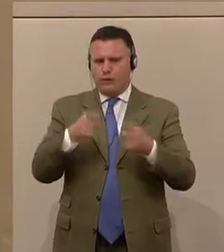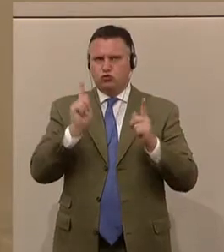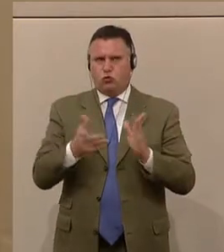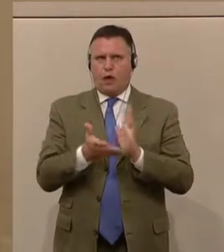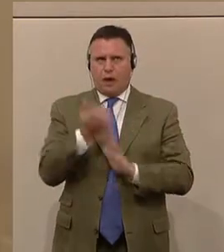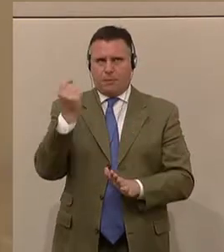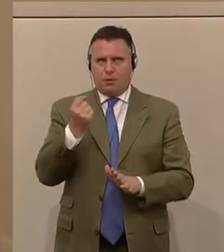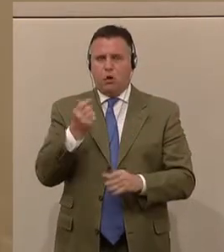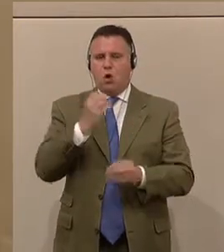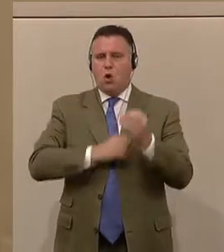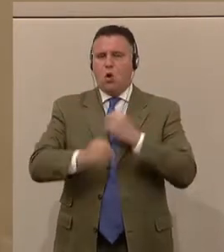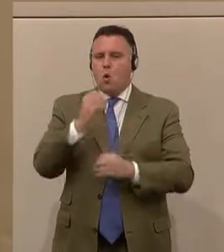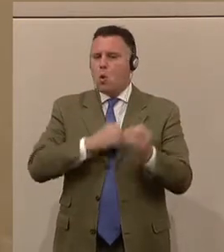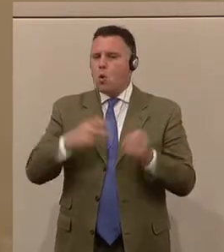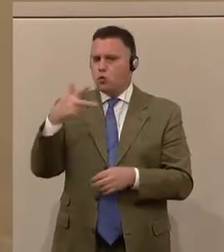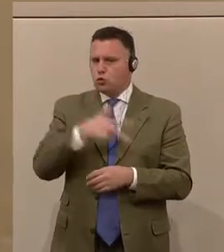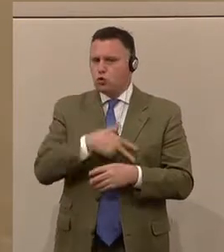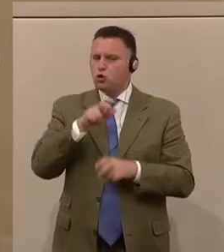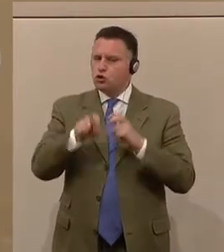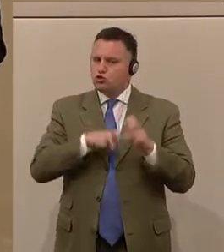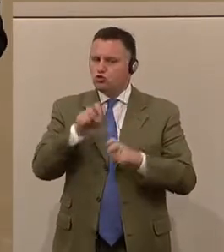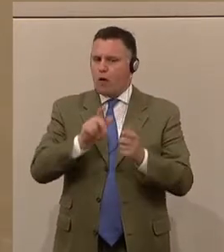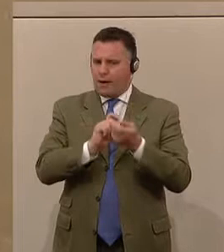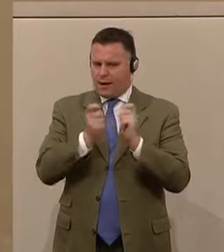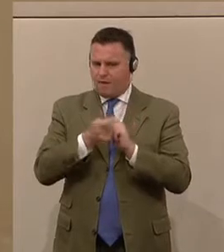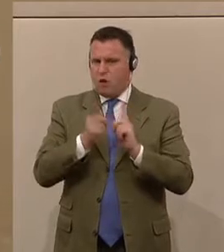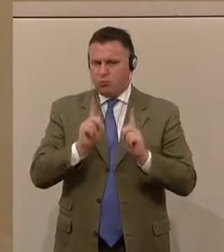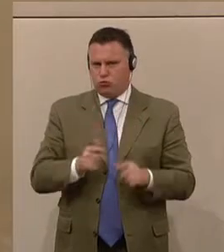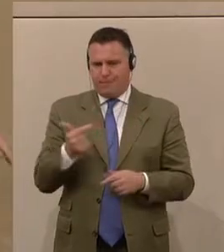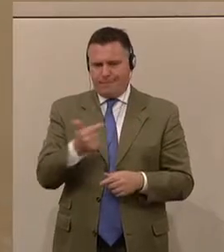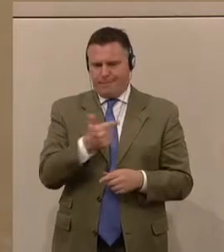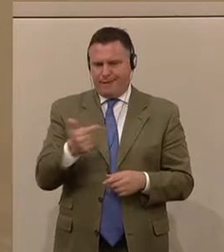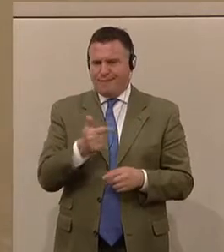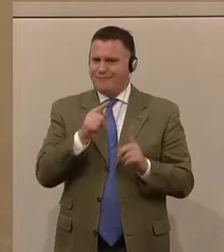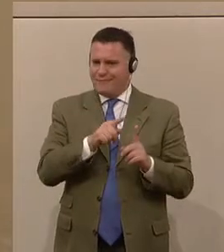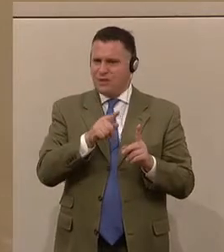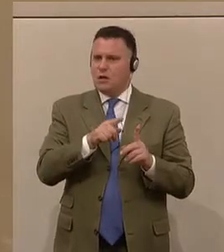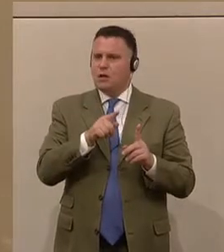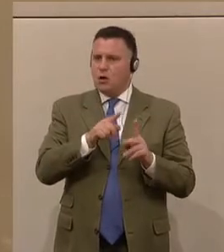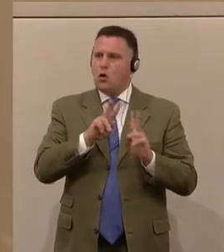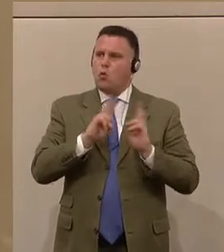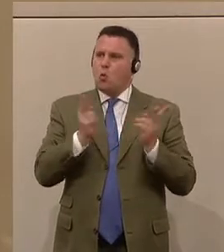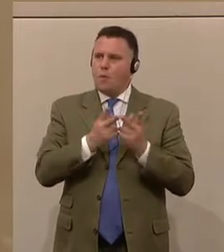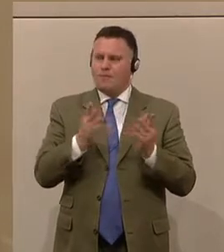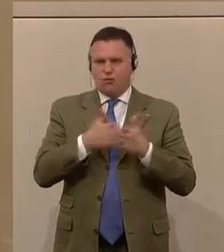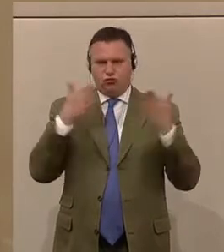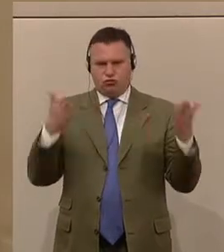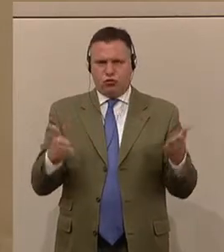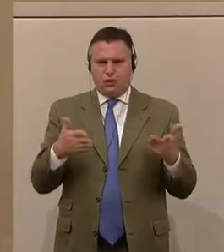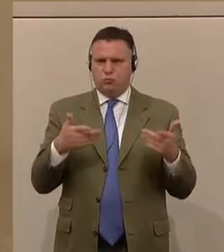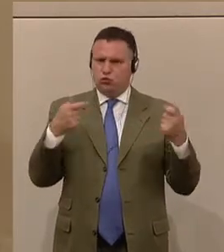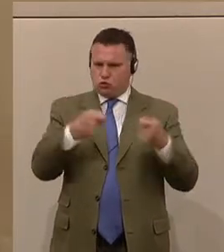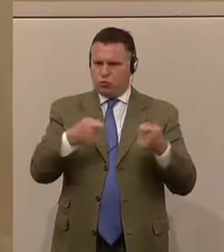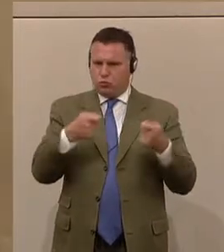und eine ökosoziale Steuerreform auf der anderen Seite. Ich beginne mit den umweltschädlichen Subventionen. Da gibt es eine Studie